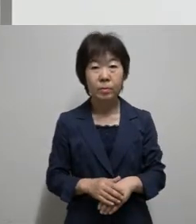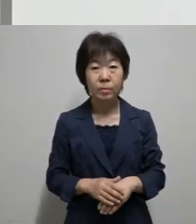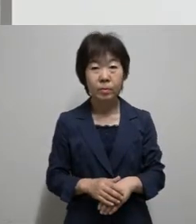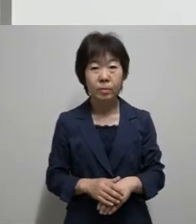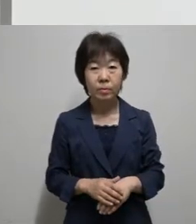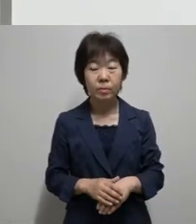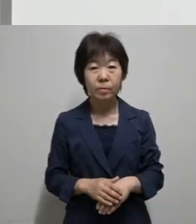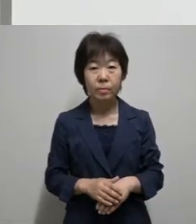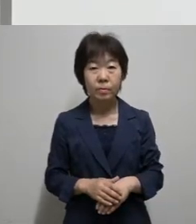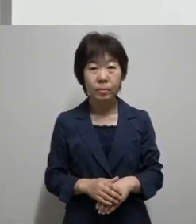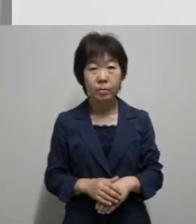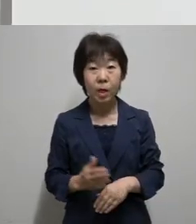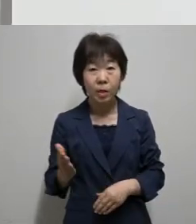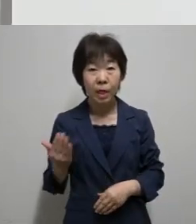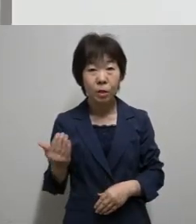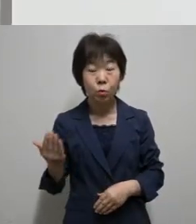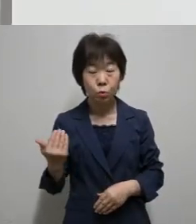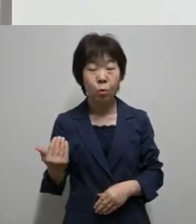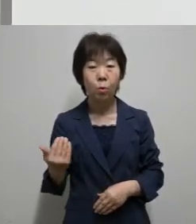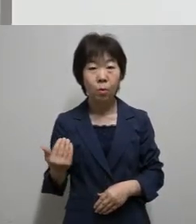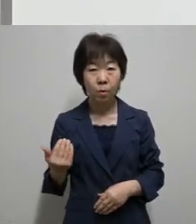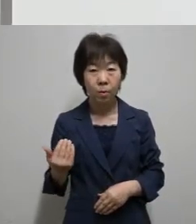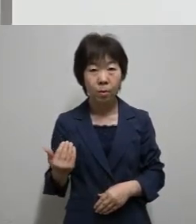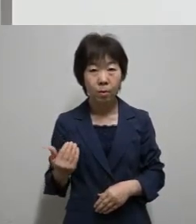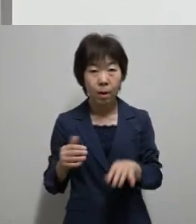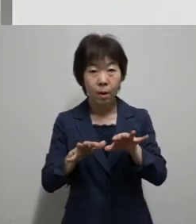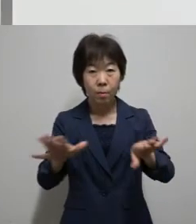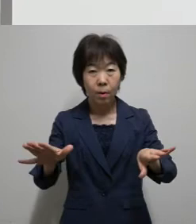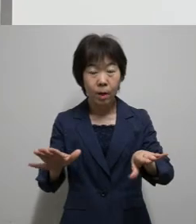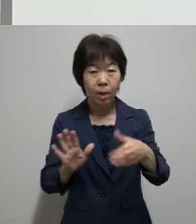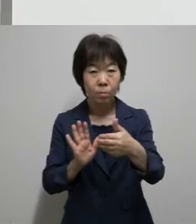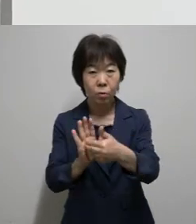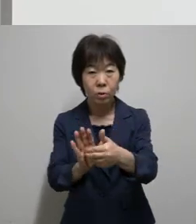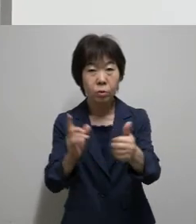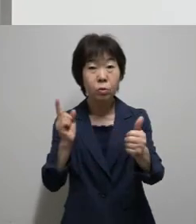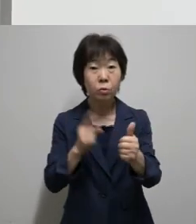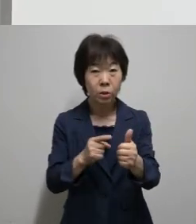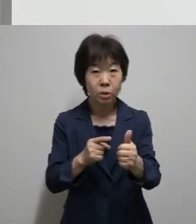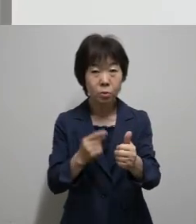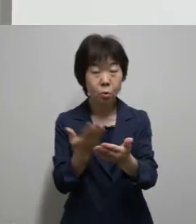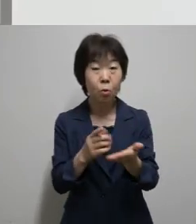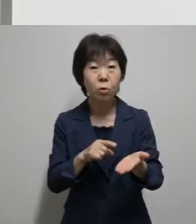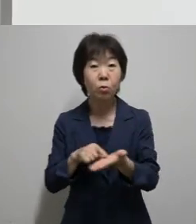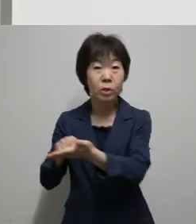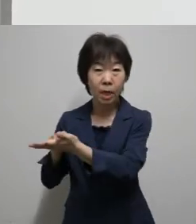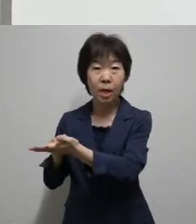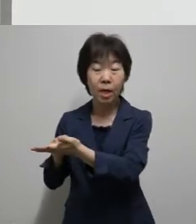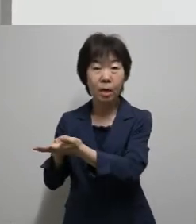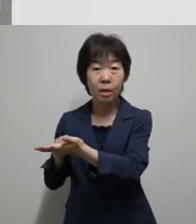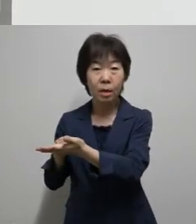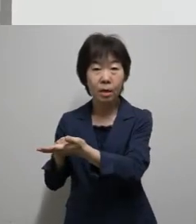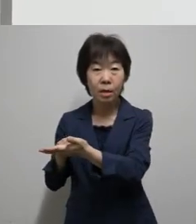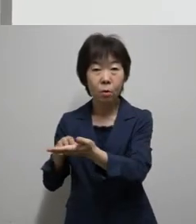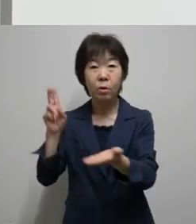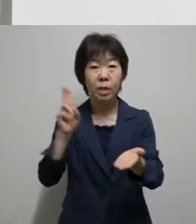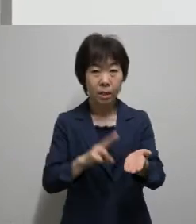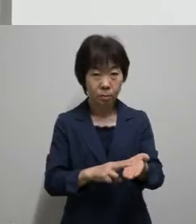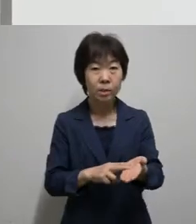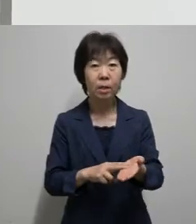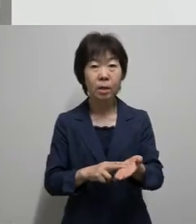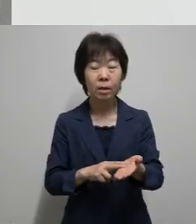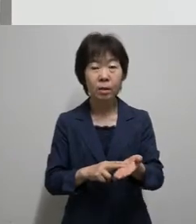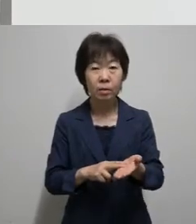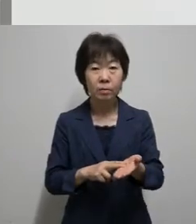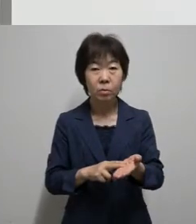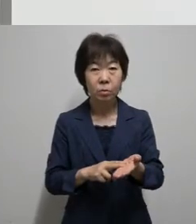先ほどまん延防止措置の要請を決定しましたけれどもその対